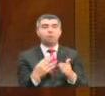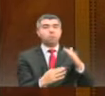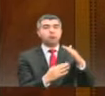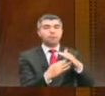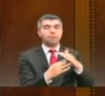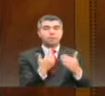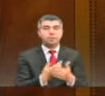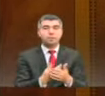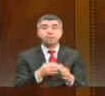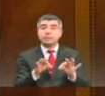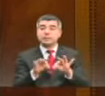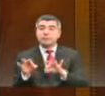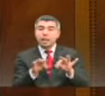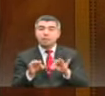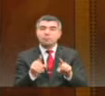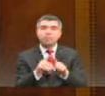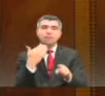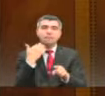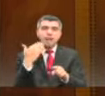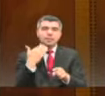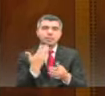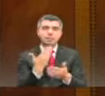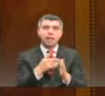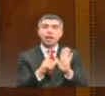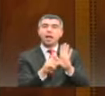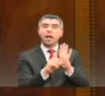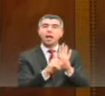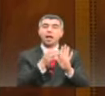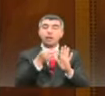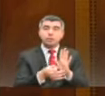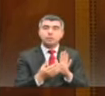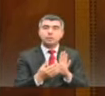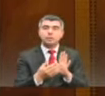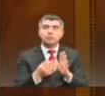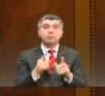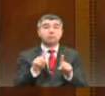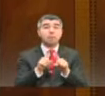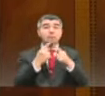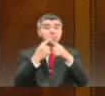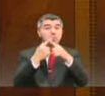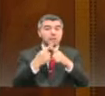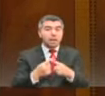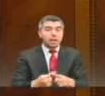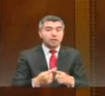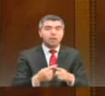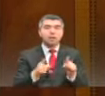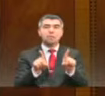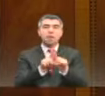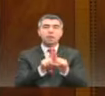الوطنية لمحاربة الفساد وبتخصيص الموارد اللازمة لها وإرساء نظام